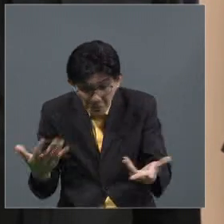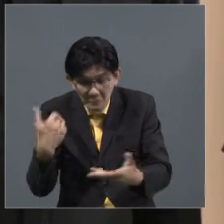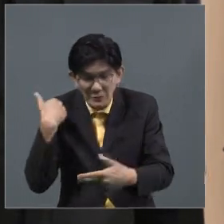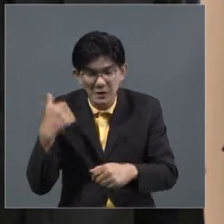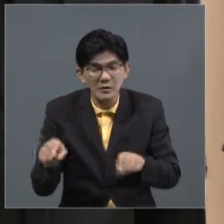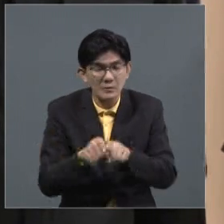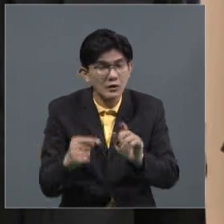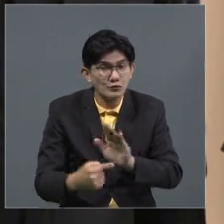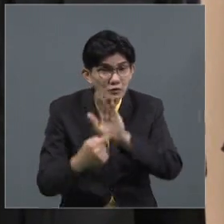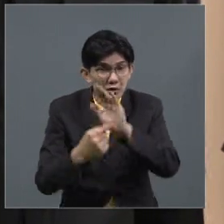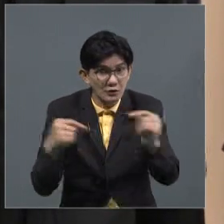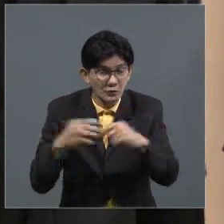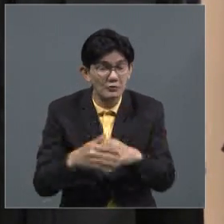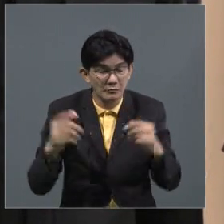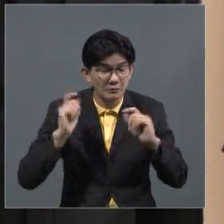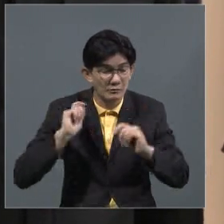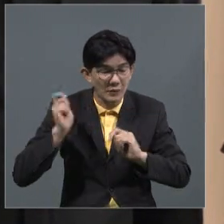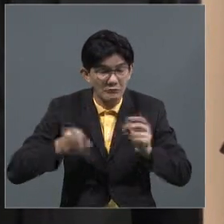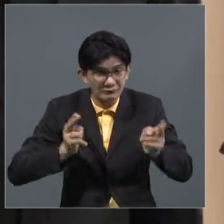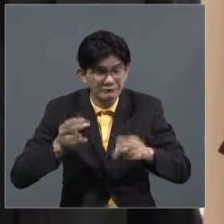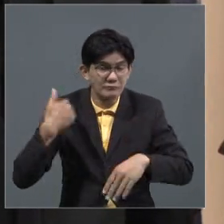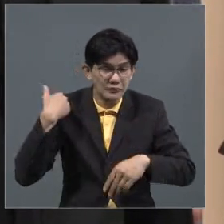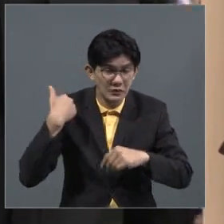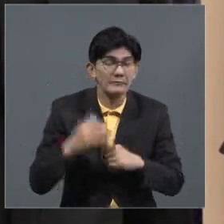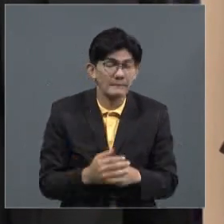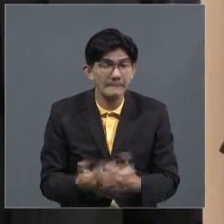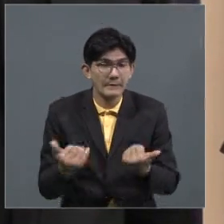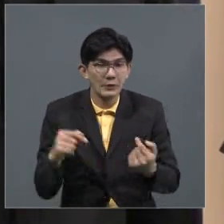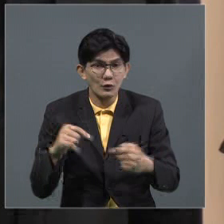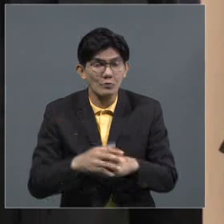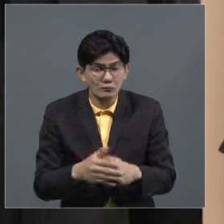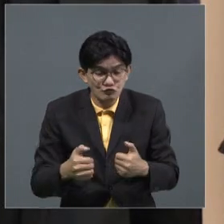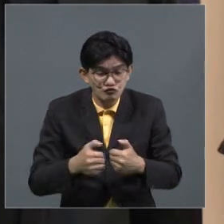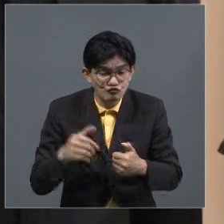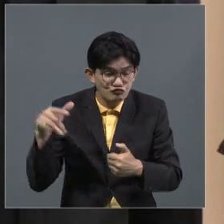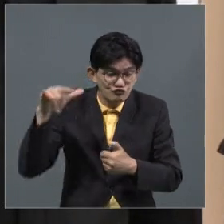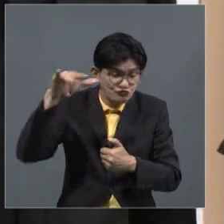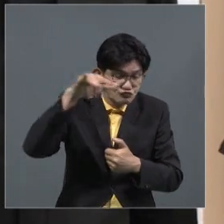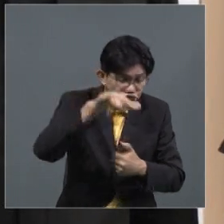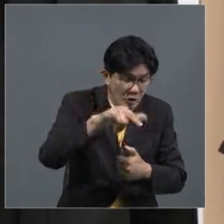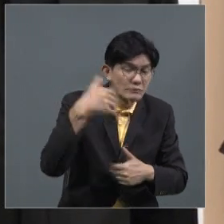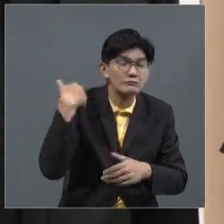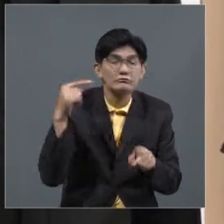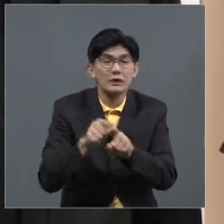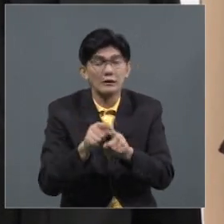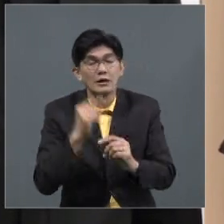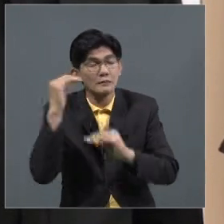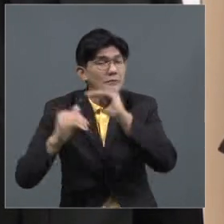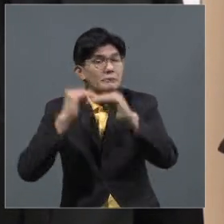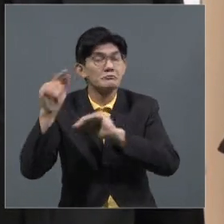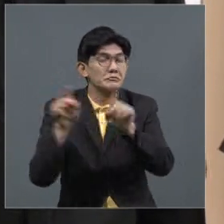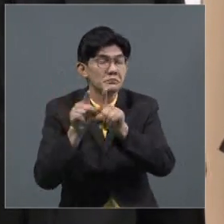อย่างเช่นที่เม็กซิโกจะเข้ามาที่สหรัฐอเมริกาเนี่ยก็มีการใช้โดรนเป็นตัวขนส่งนะครับซึ่งอันนี้เราก็ต้องพัฒนาไ